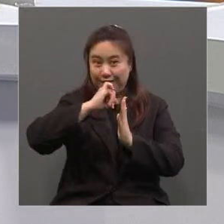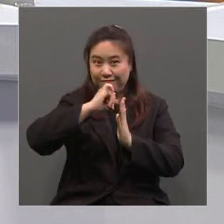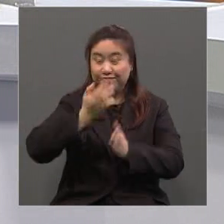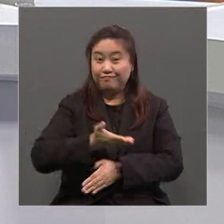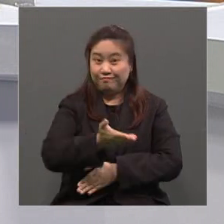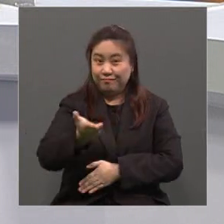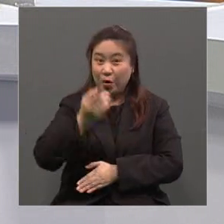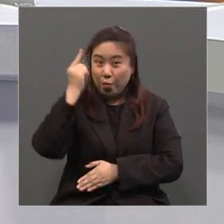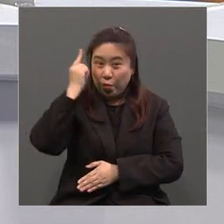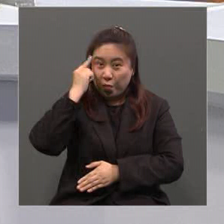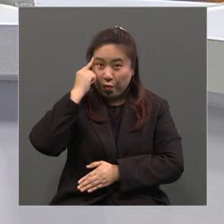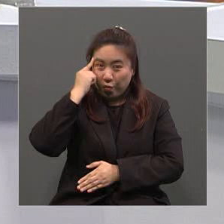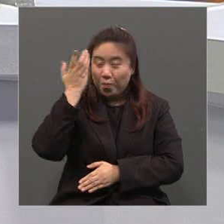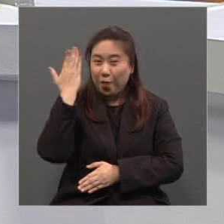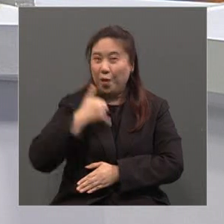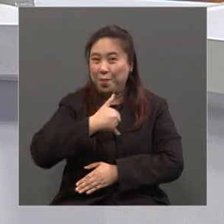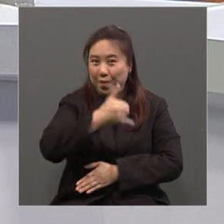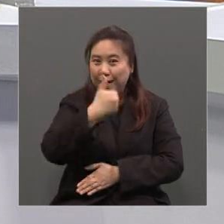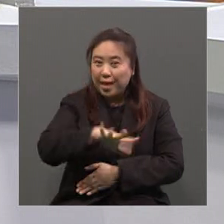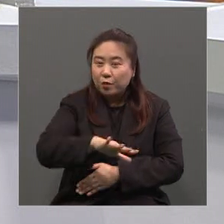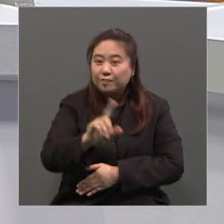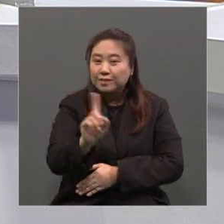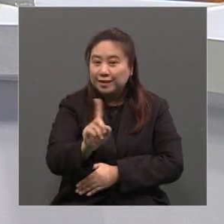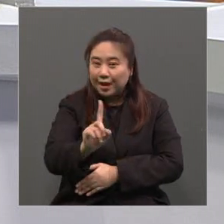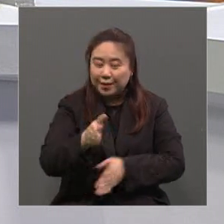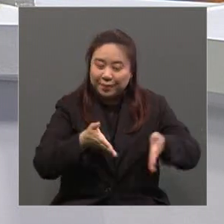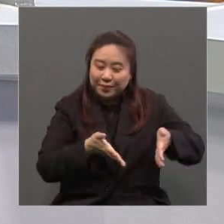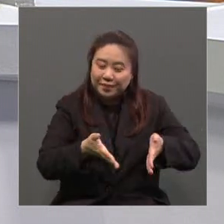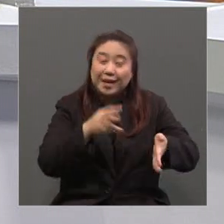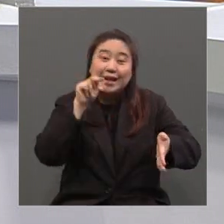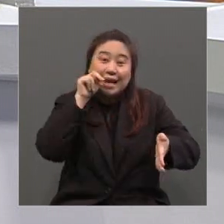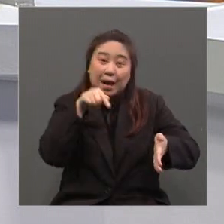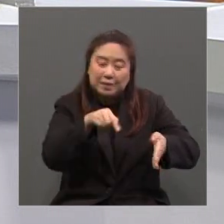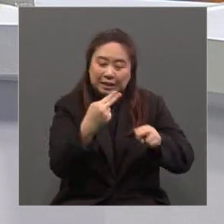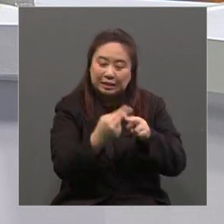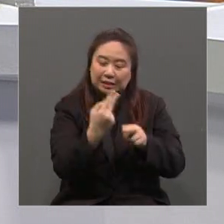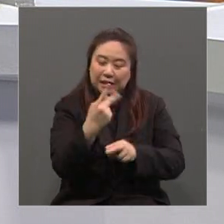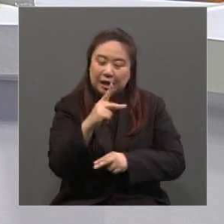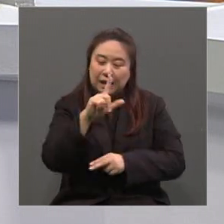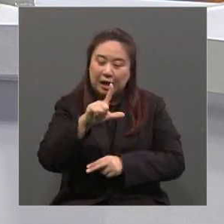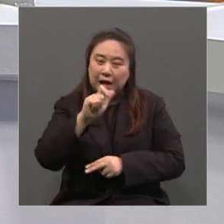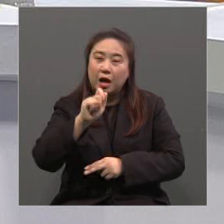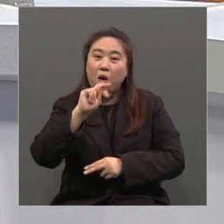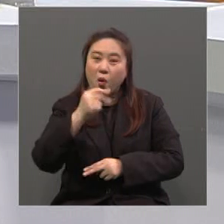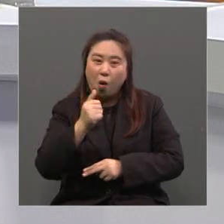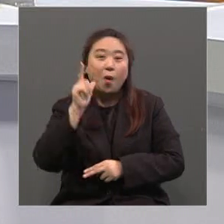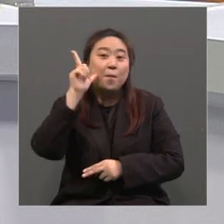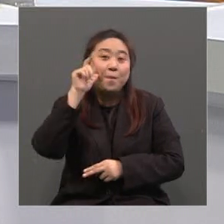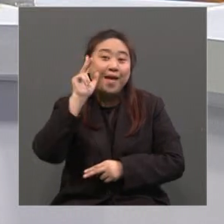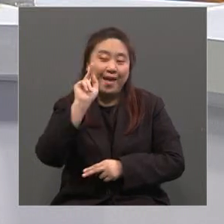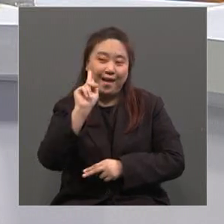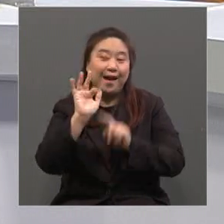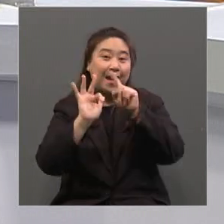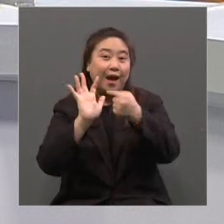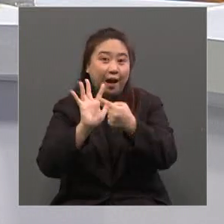ะรู้จักกันดีแล้วก็หลายคนน่าจะเคยไปกันแล้วด้วยนะคะสำหรับคลองแม่ข่าที่ต้องบอกว่าล่าสุดเนี่ยกลายเป็นแลนด์มาร์คที่มีนัก